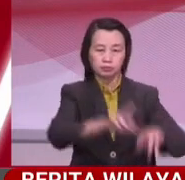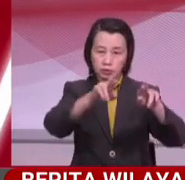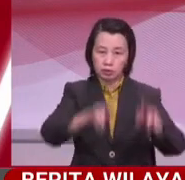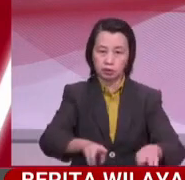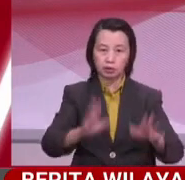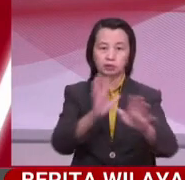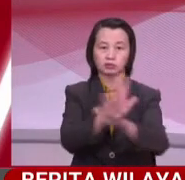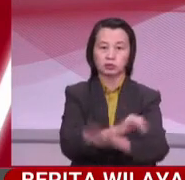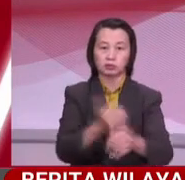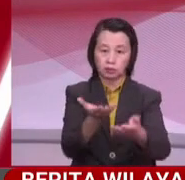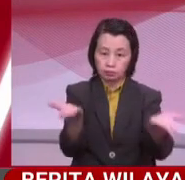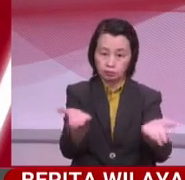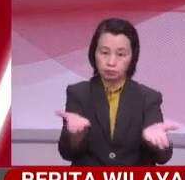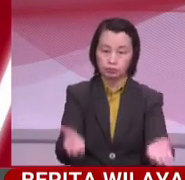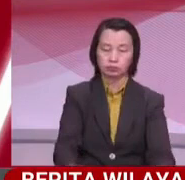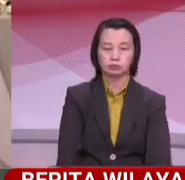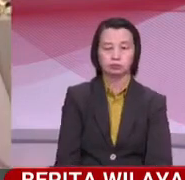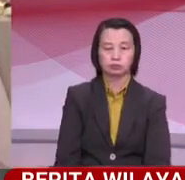di negeri ini